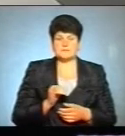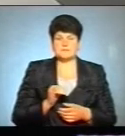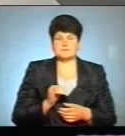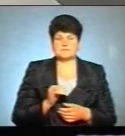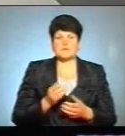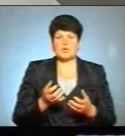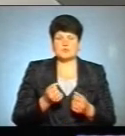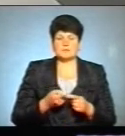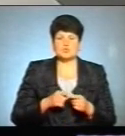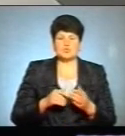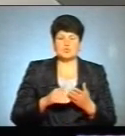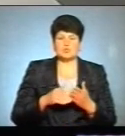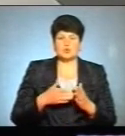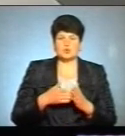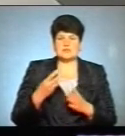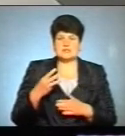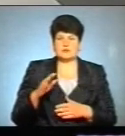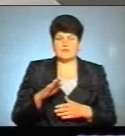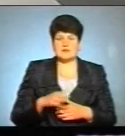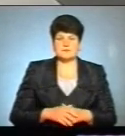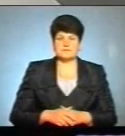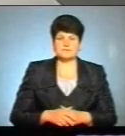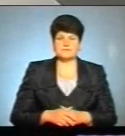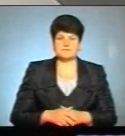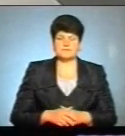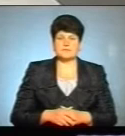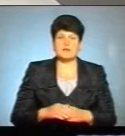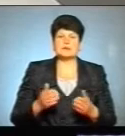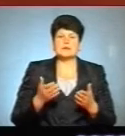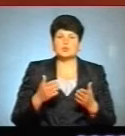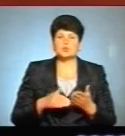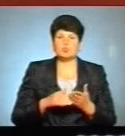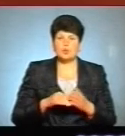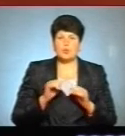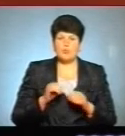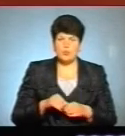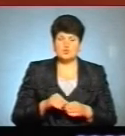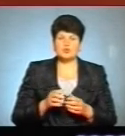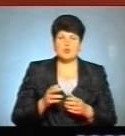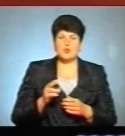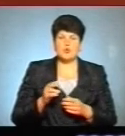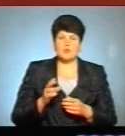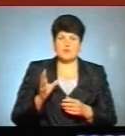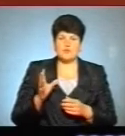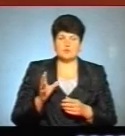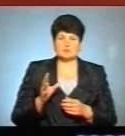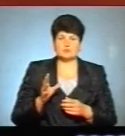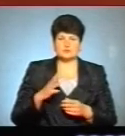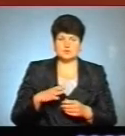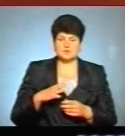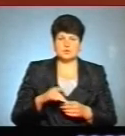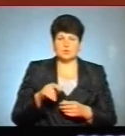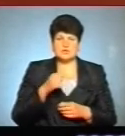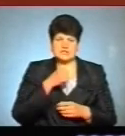скажімо, отримати цю допомогу до 30 вересня. На яку допомогу загалом можуть розраховувати в області люди старшого